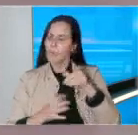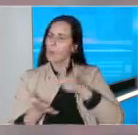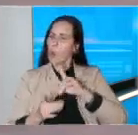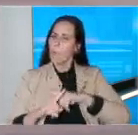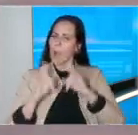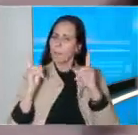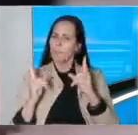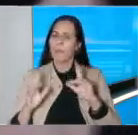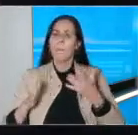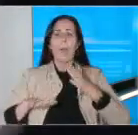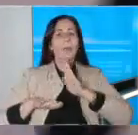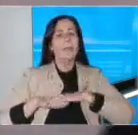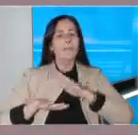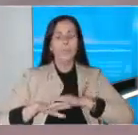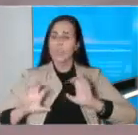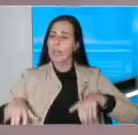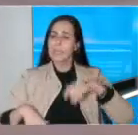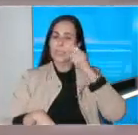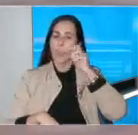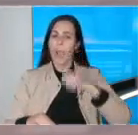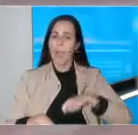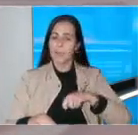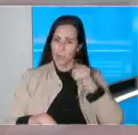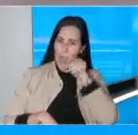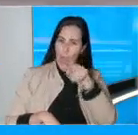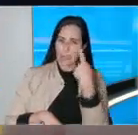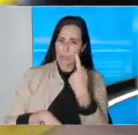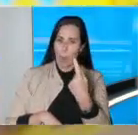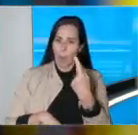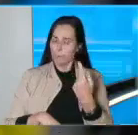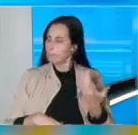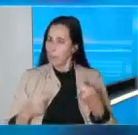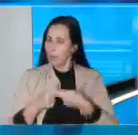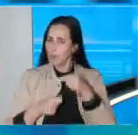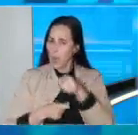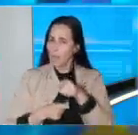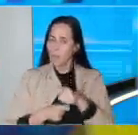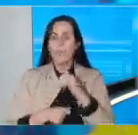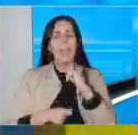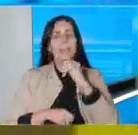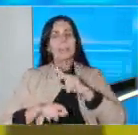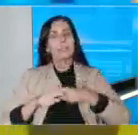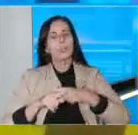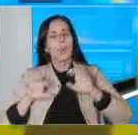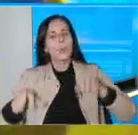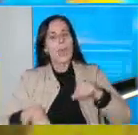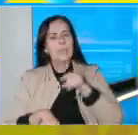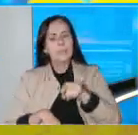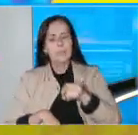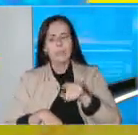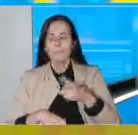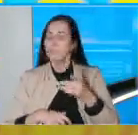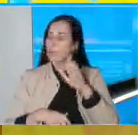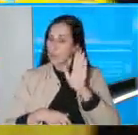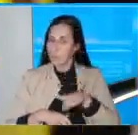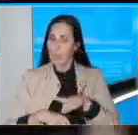אחרת. מהו תפקידו של נשיא אוקראינה, ולודימיר זלנסקי, בכל הסיפור הזה? איזה מין נשיא הוא לאוקראינה במישור